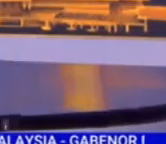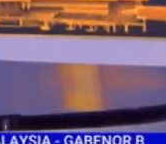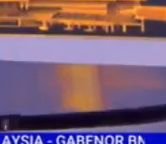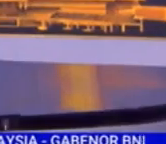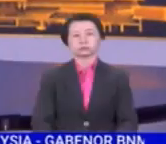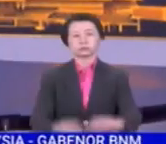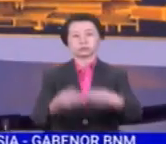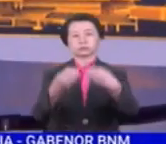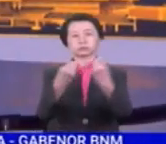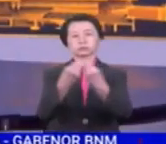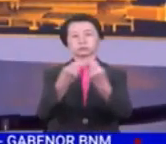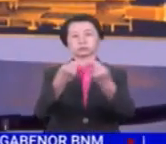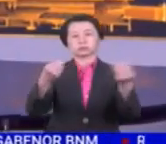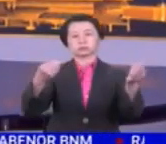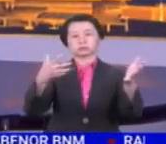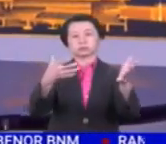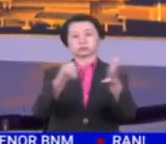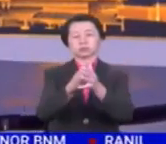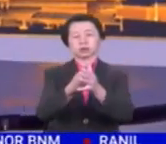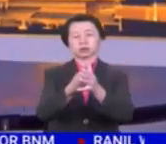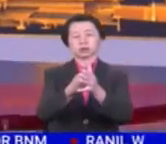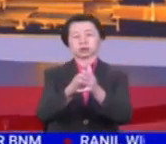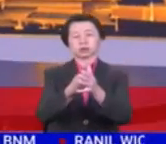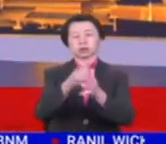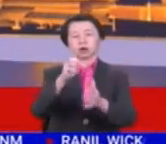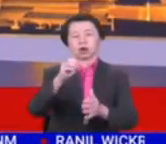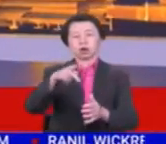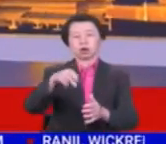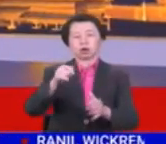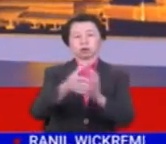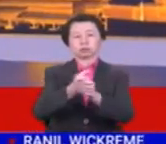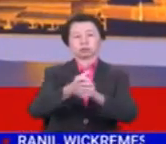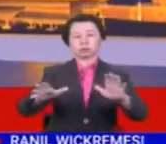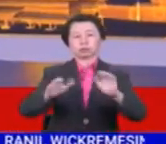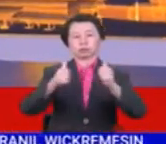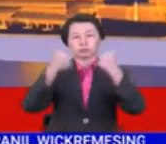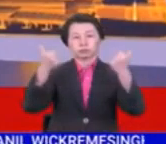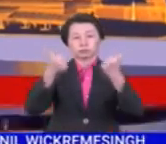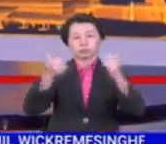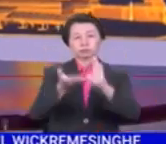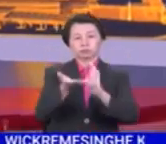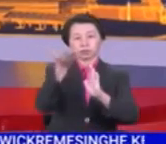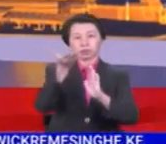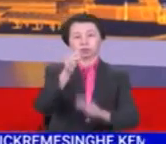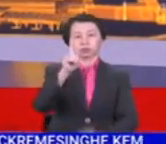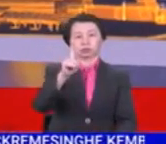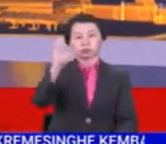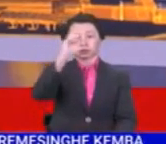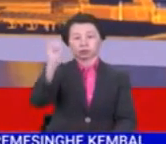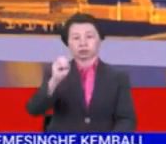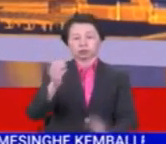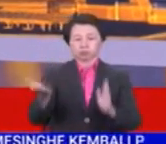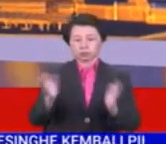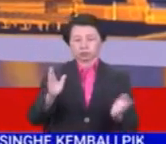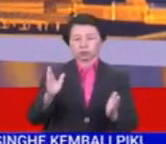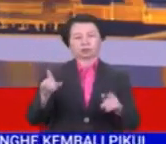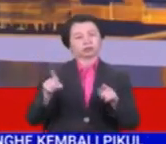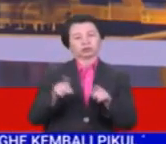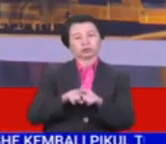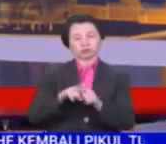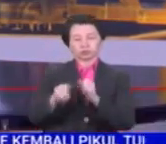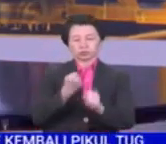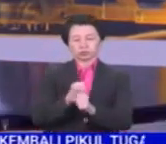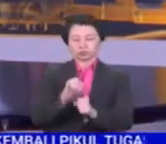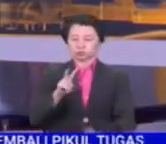Hai jumlah sunnah Jalan Raya sepanjang opsi lama sampai yd100i berbanding operasi Salma